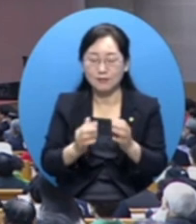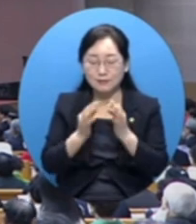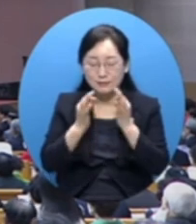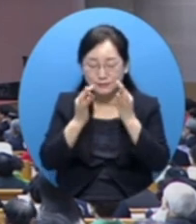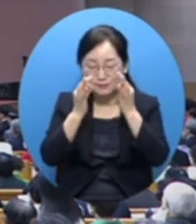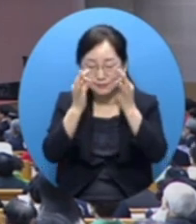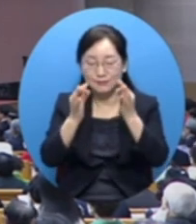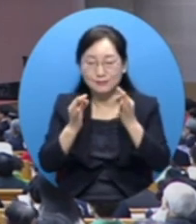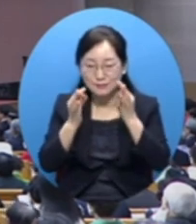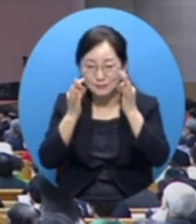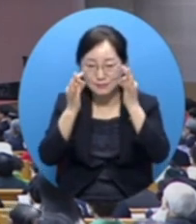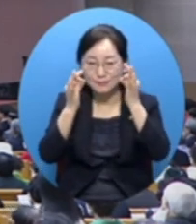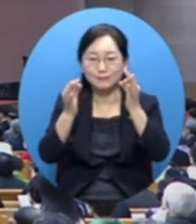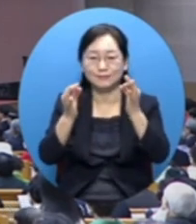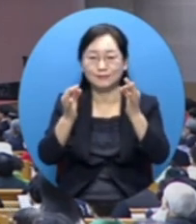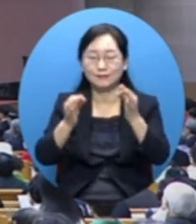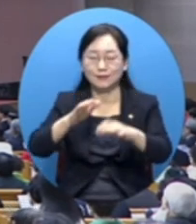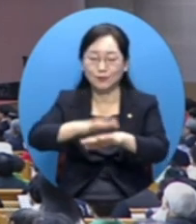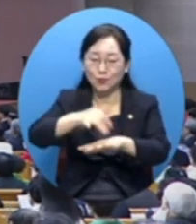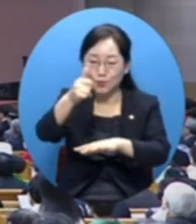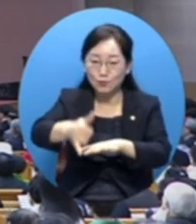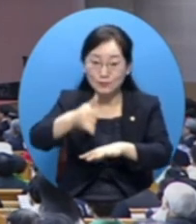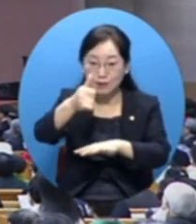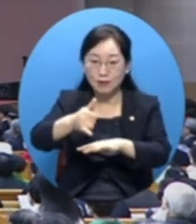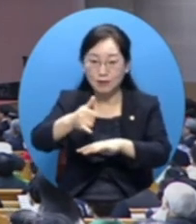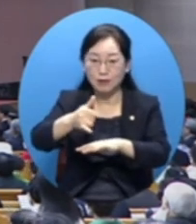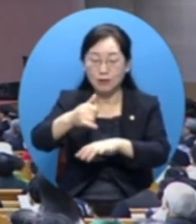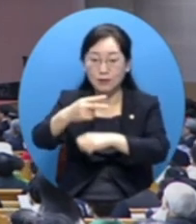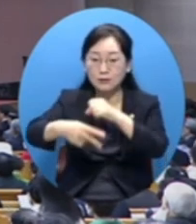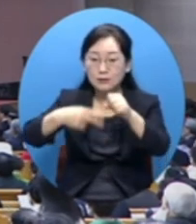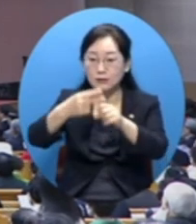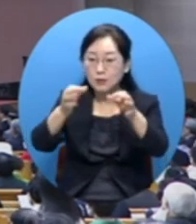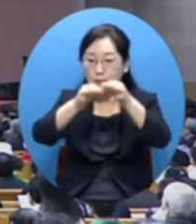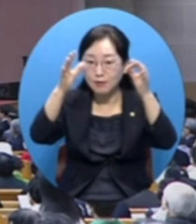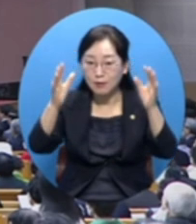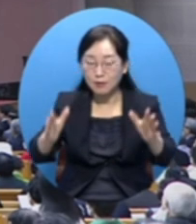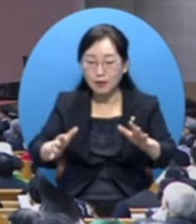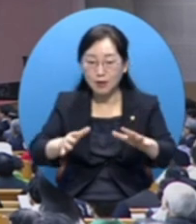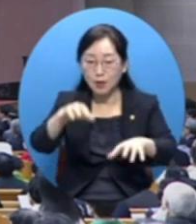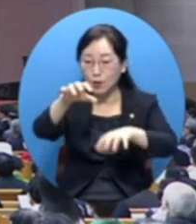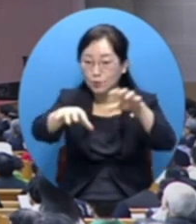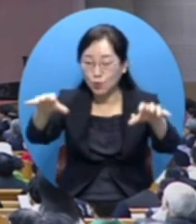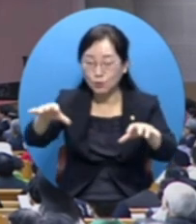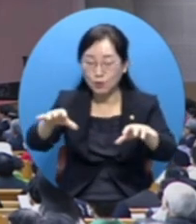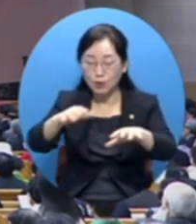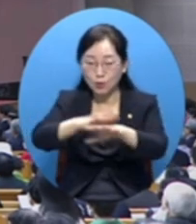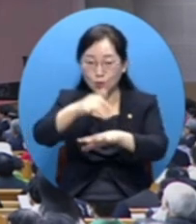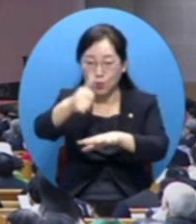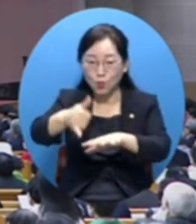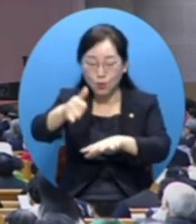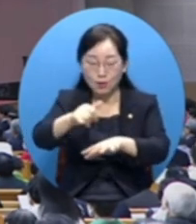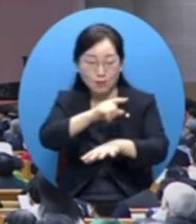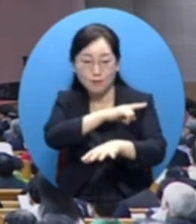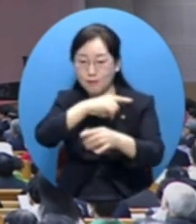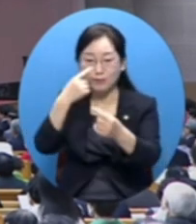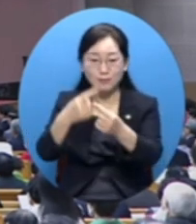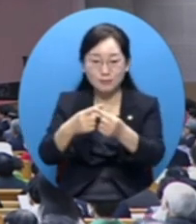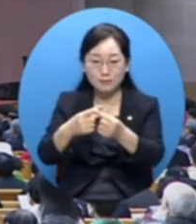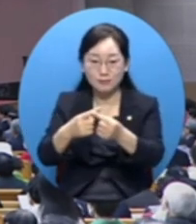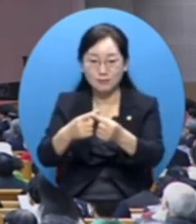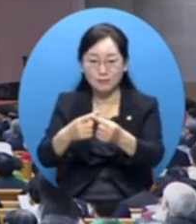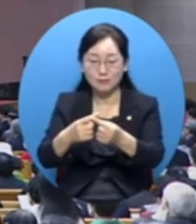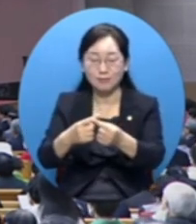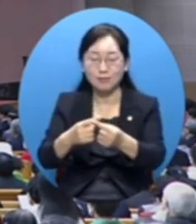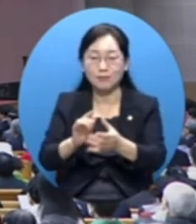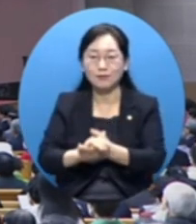노력을 기울려 농사를 짓는데 2년 만에 동네에서 농사를 제일 잘 짓는 일꾼으로 불려지게 됩니다